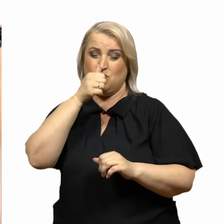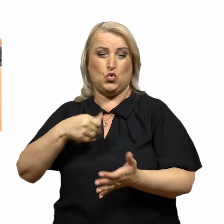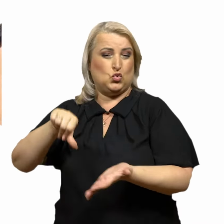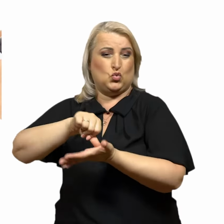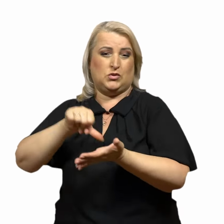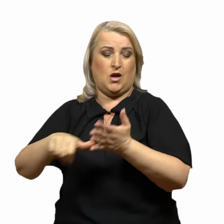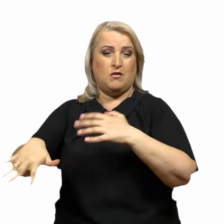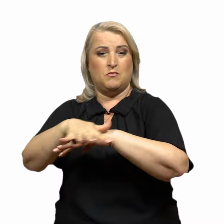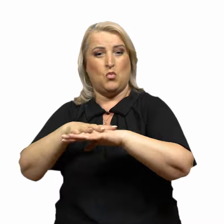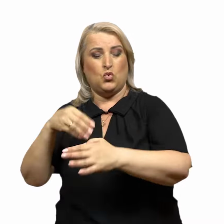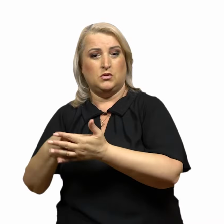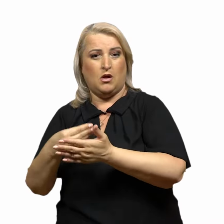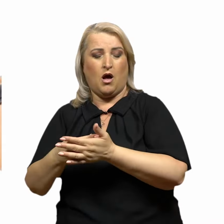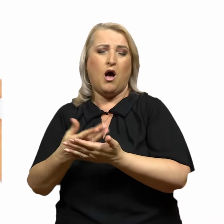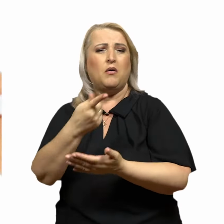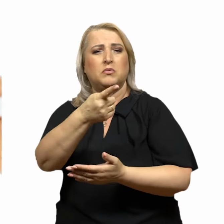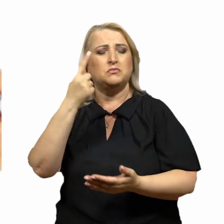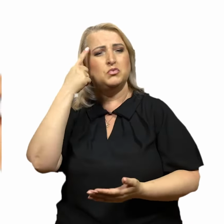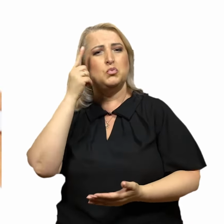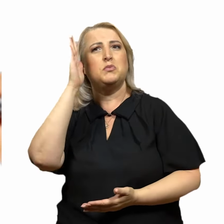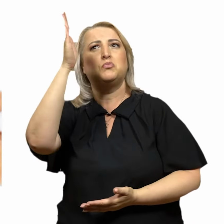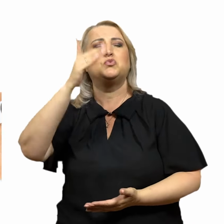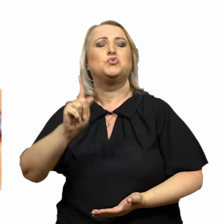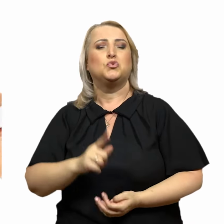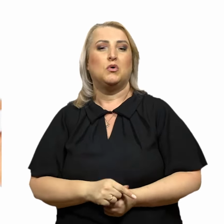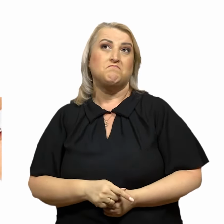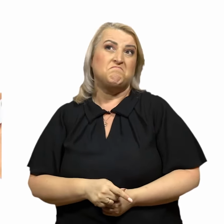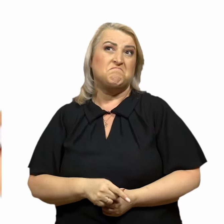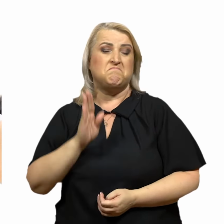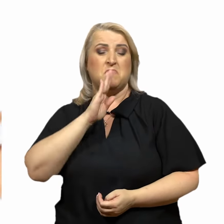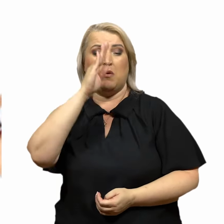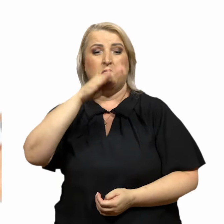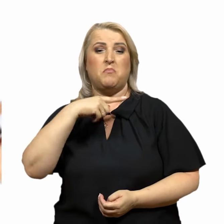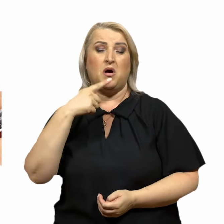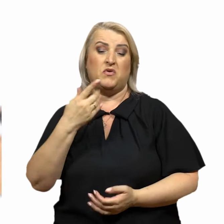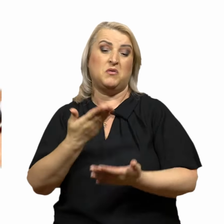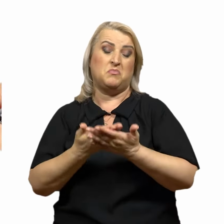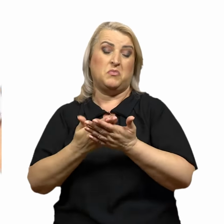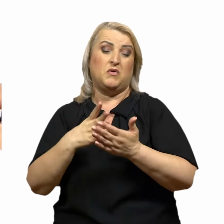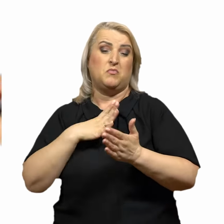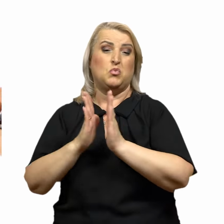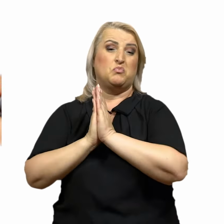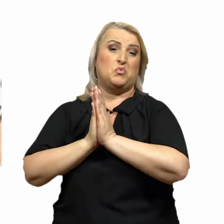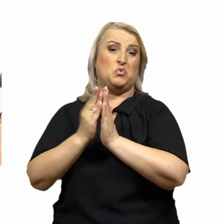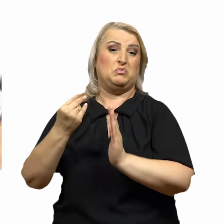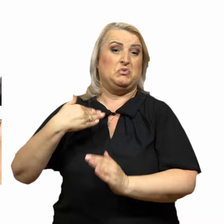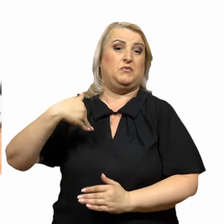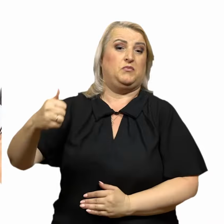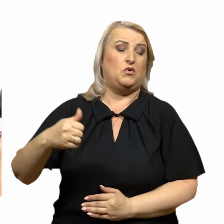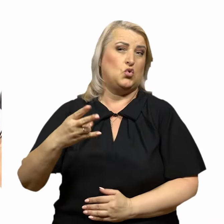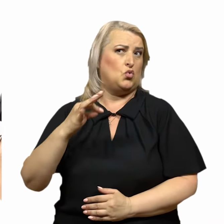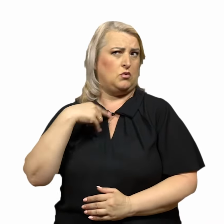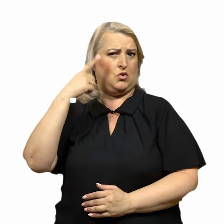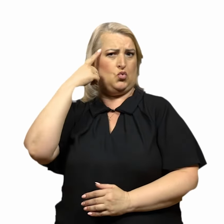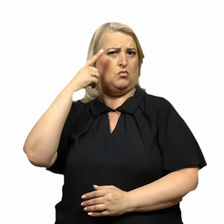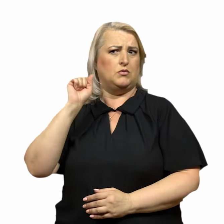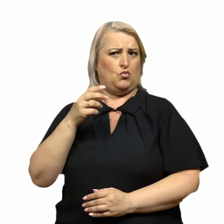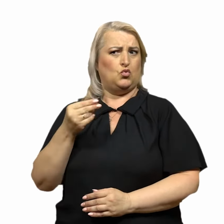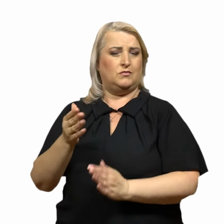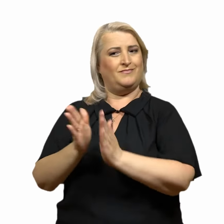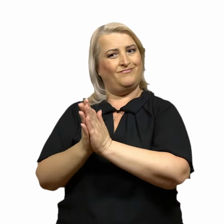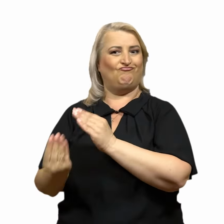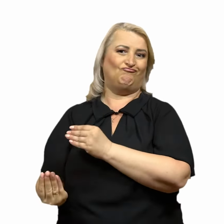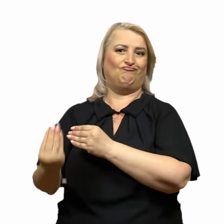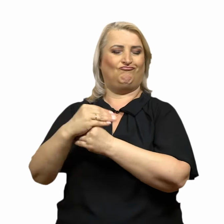alternativa pentru tine? Părinții mă roagă uneori când nu au banii numerari să-i ajut, dar nu m-am gândit că pot cere